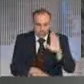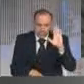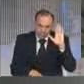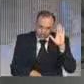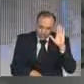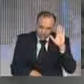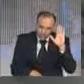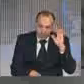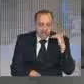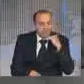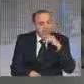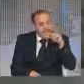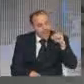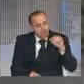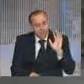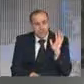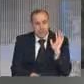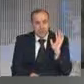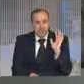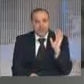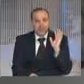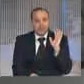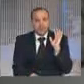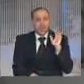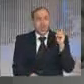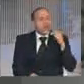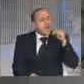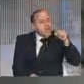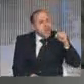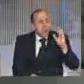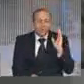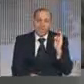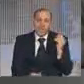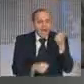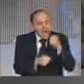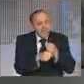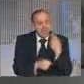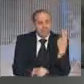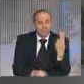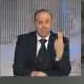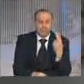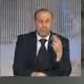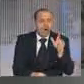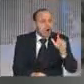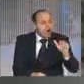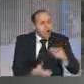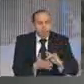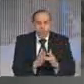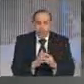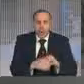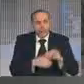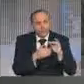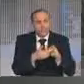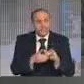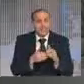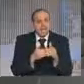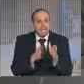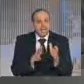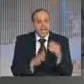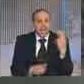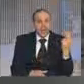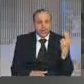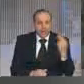نحو عاجل باعتبار كل الضروره كل العناصر تساعد على فتح